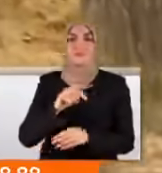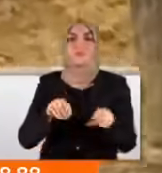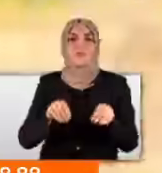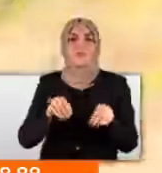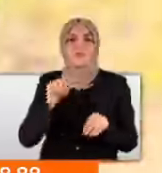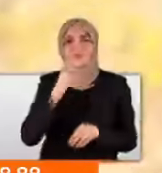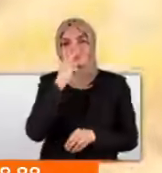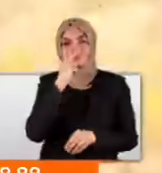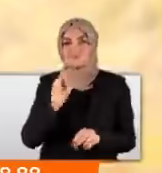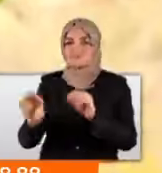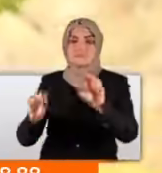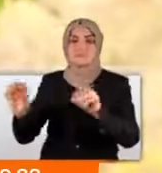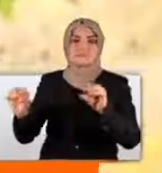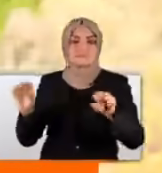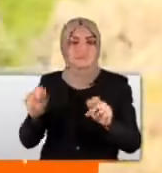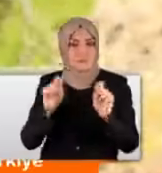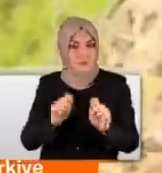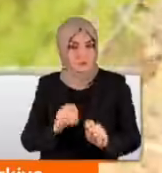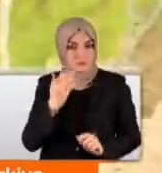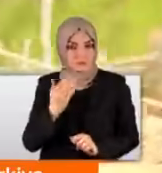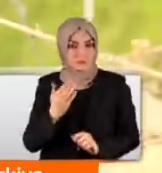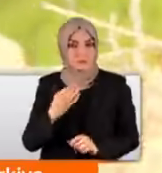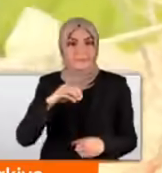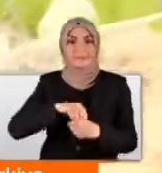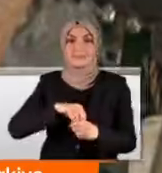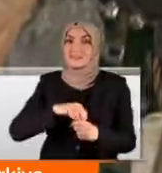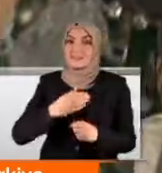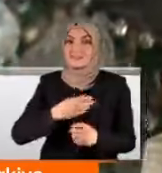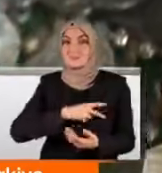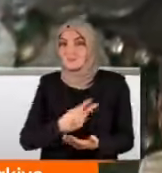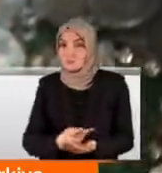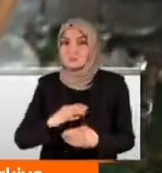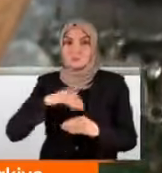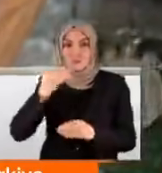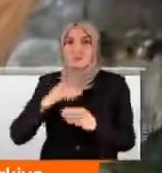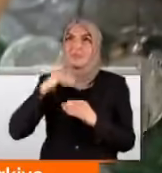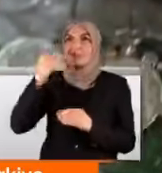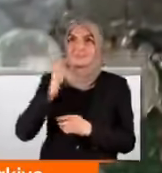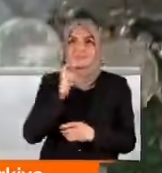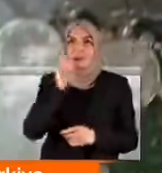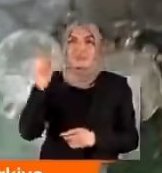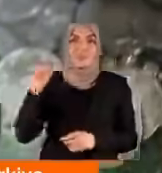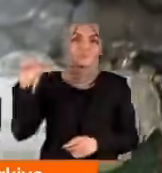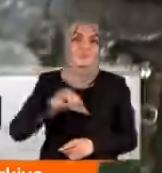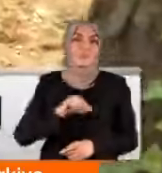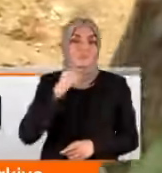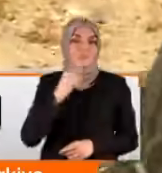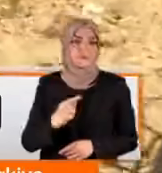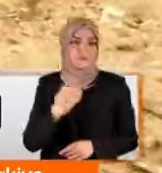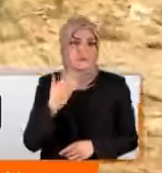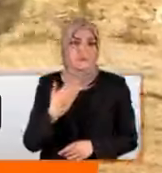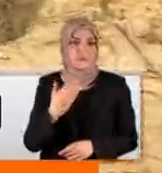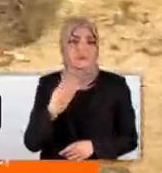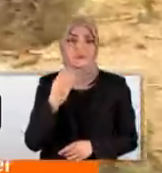yıkılmışlardır içeri düştükten sonra sana haber vermeye imkan yok bu durum Define Avcıları 5 çukur açtı en büyüğünün derinliği